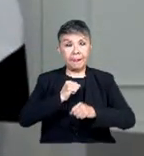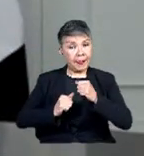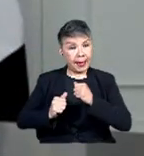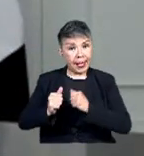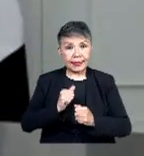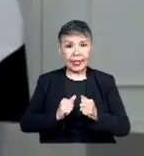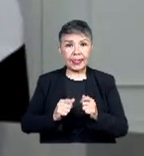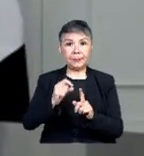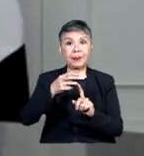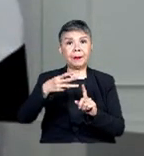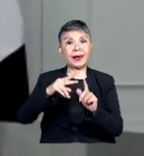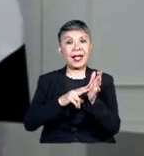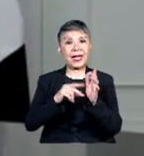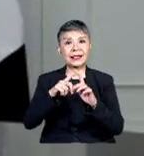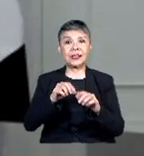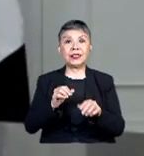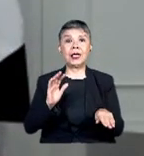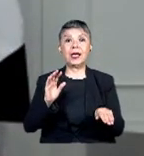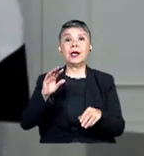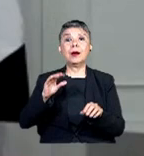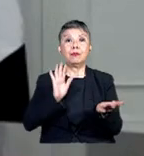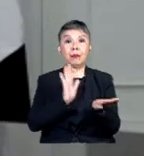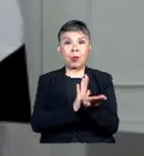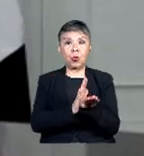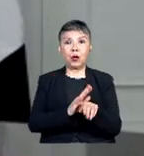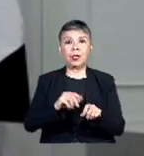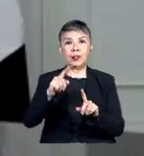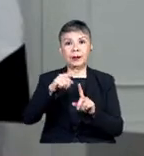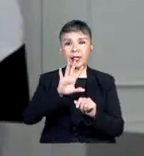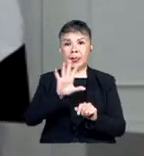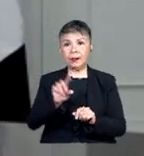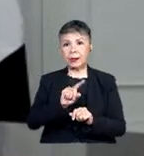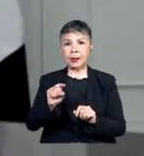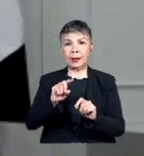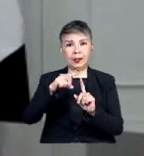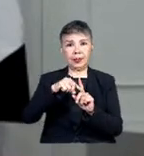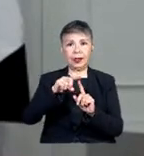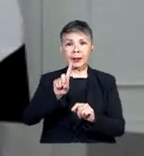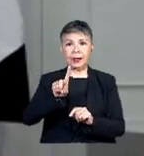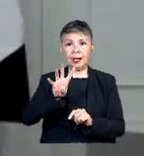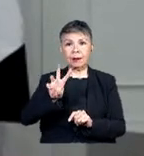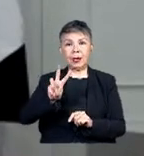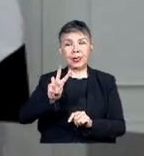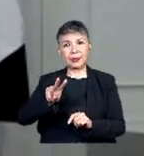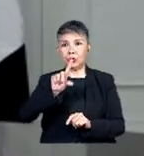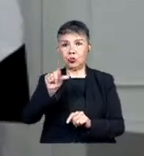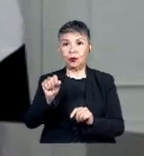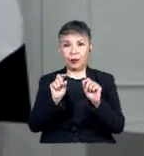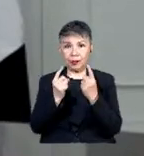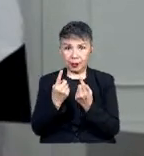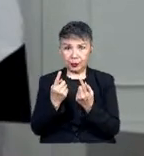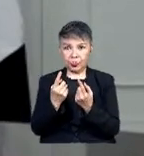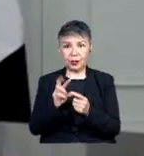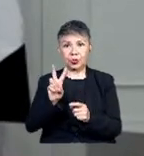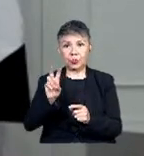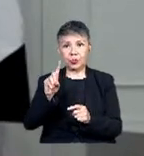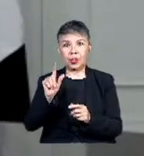pelaksanaan Peparnas di Papua pada 5 sampai dengan 13 November ini